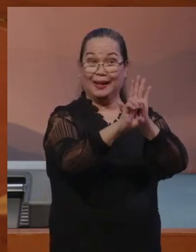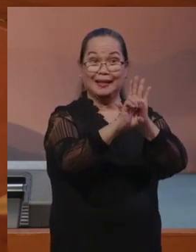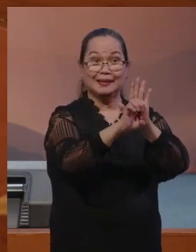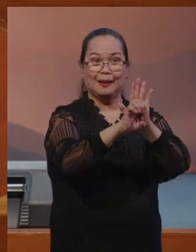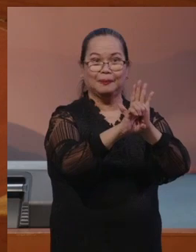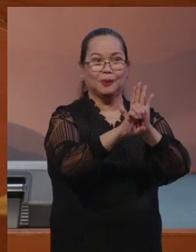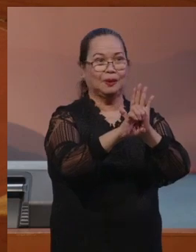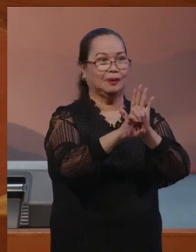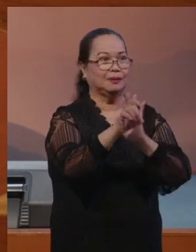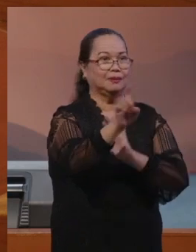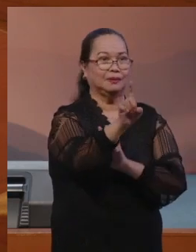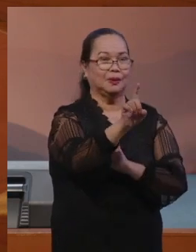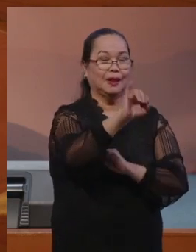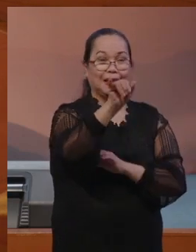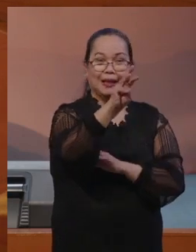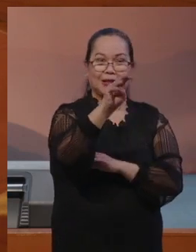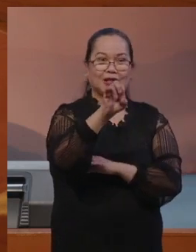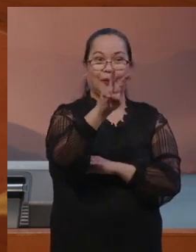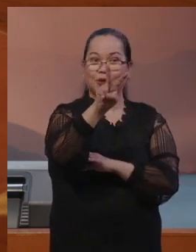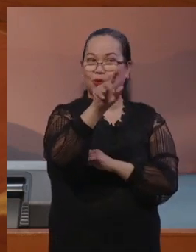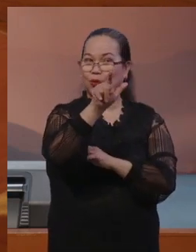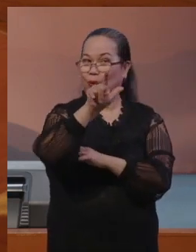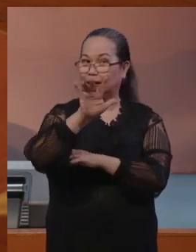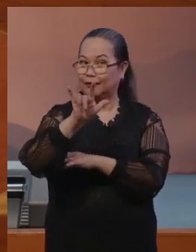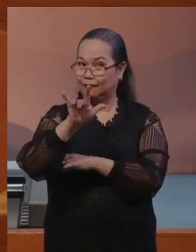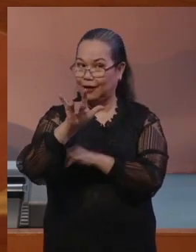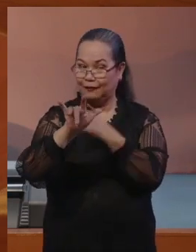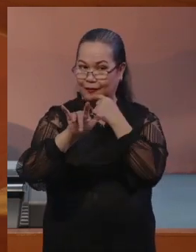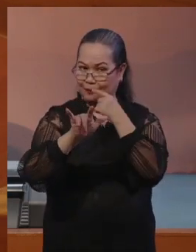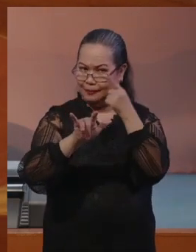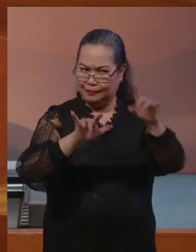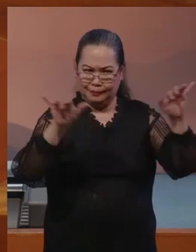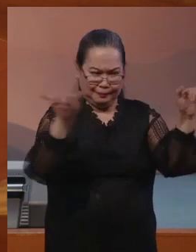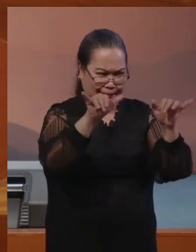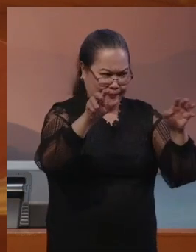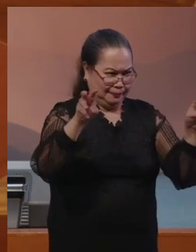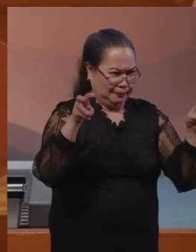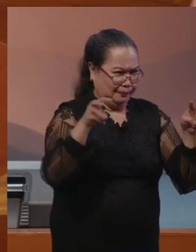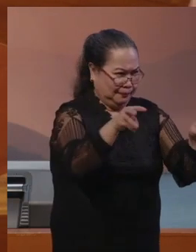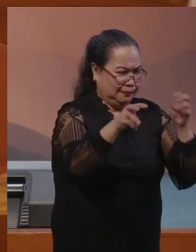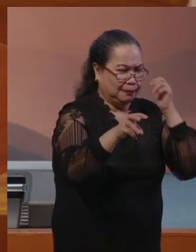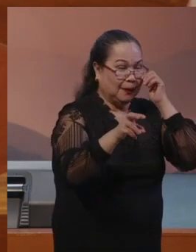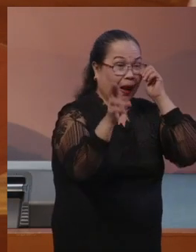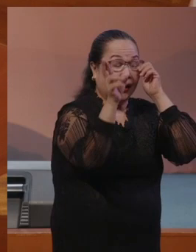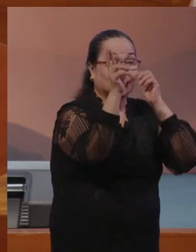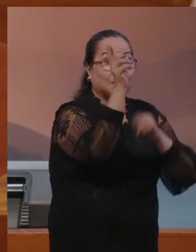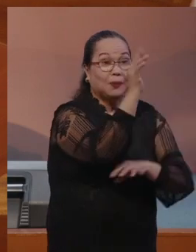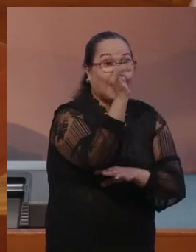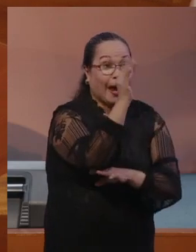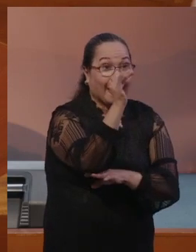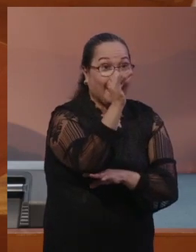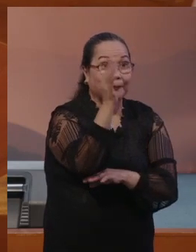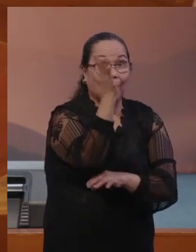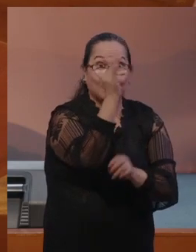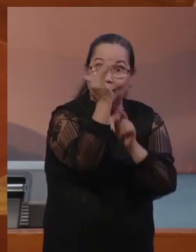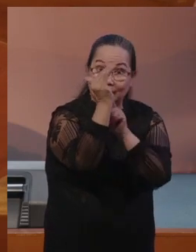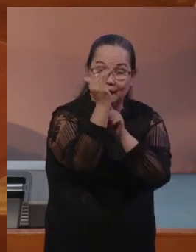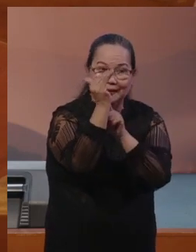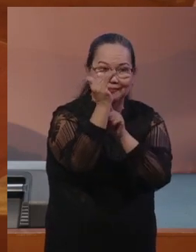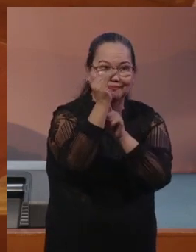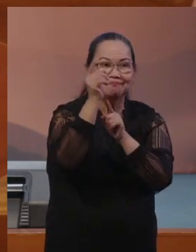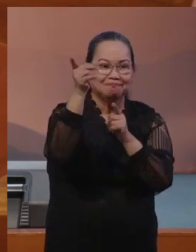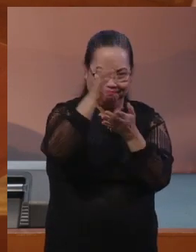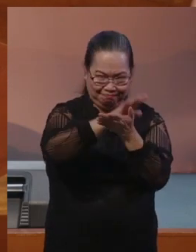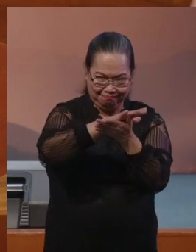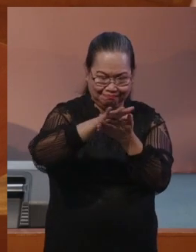niya, James 2:25, and in the same way, was not also Rahab, the prostitute, justified by